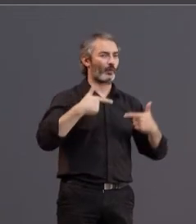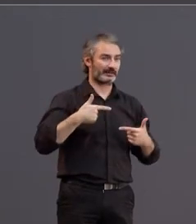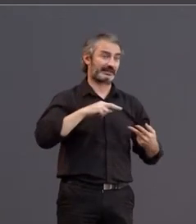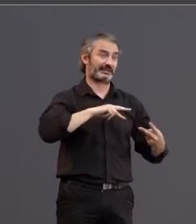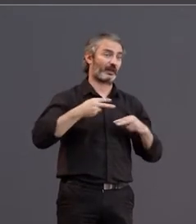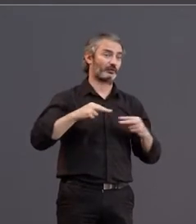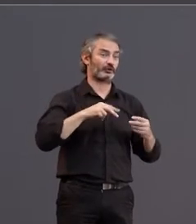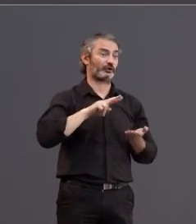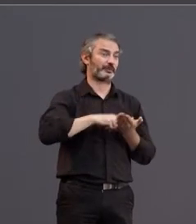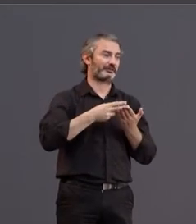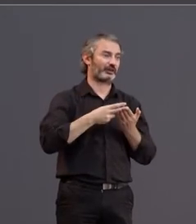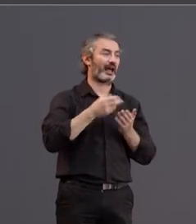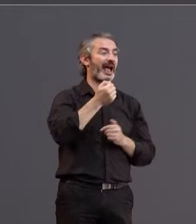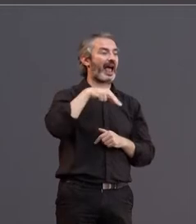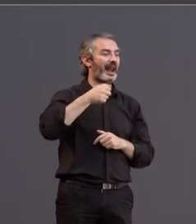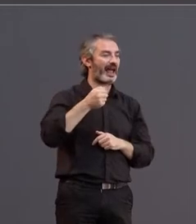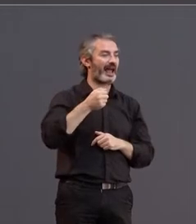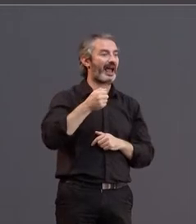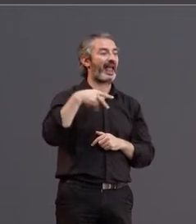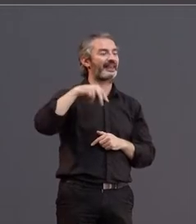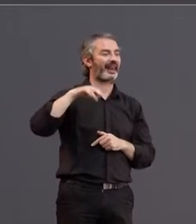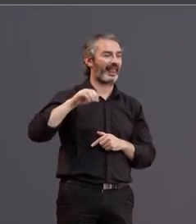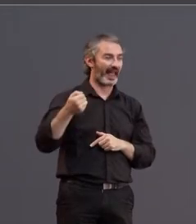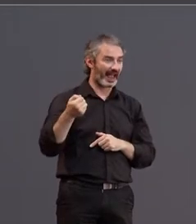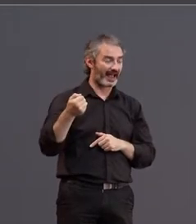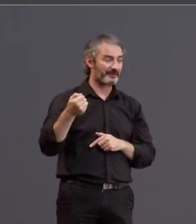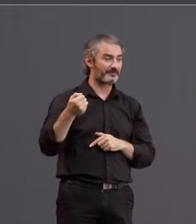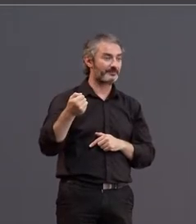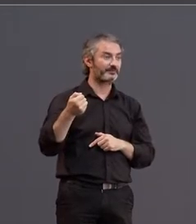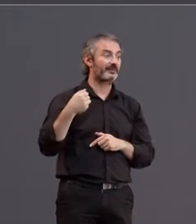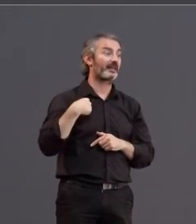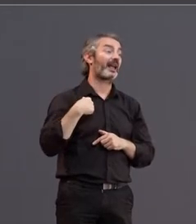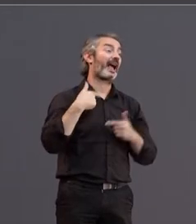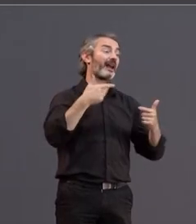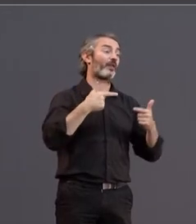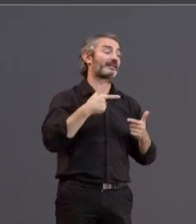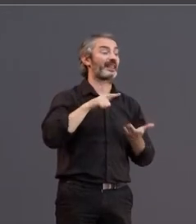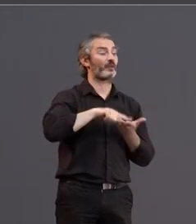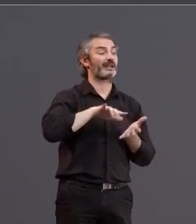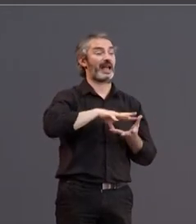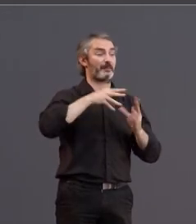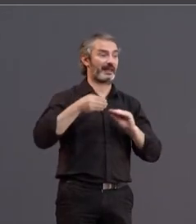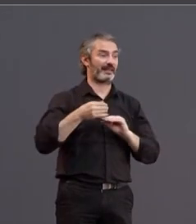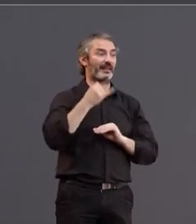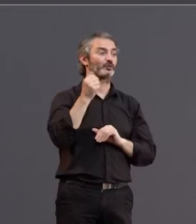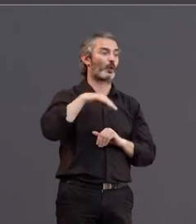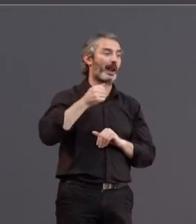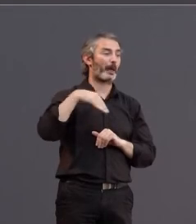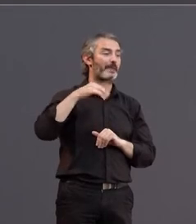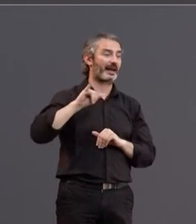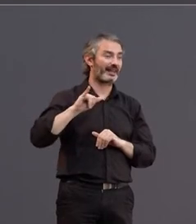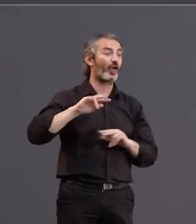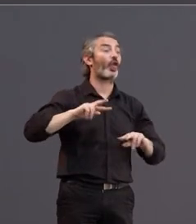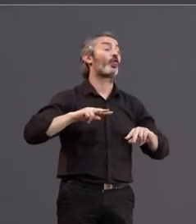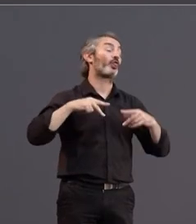interpretació, la Xiao Ruiz Blanco i la Nerea Oliver Pallàs, graduades en llengües aplicades, i la Joana Marí Marí, del doble grau